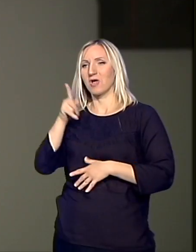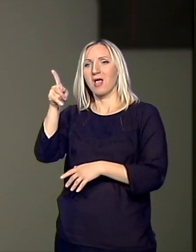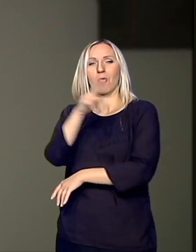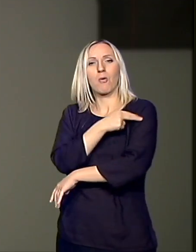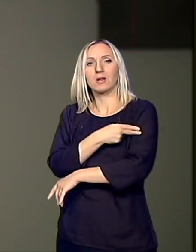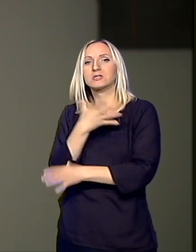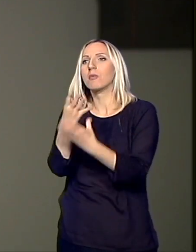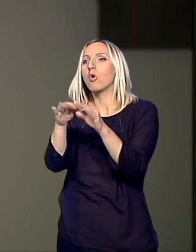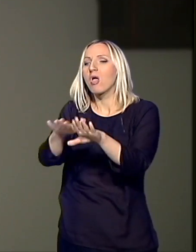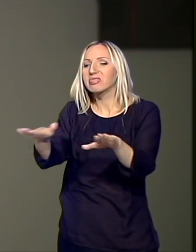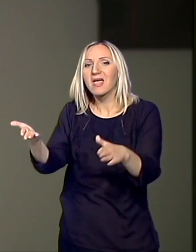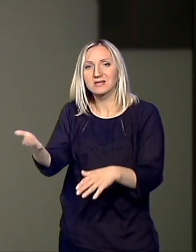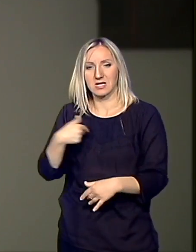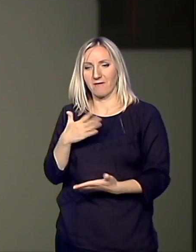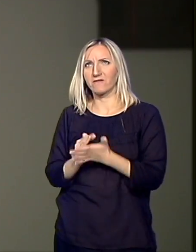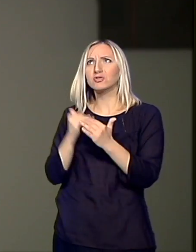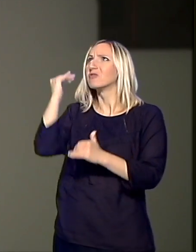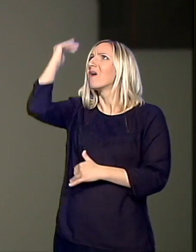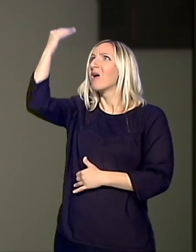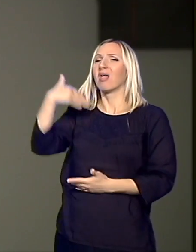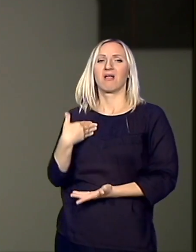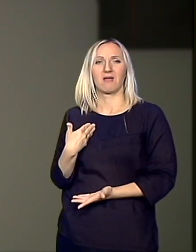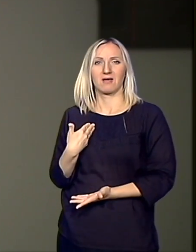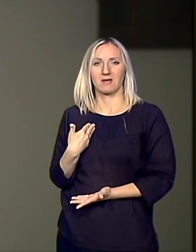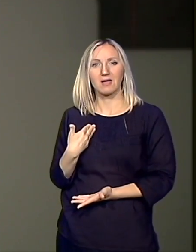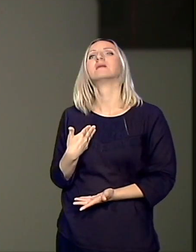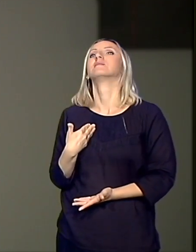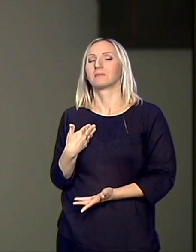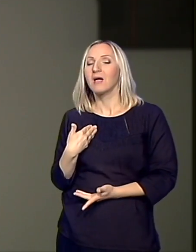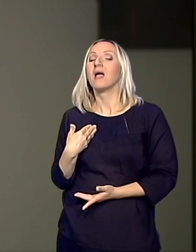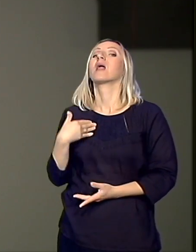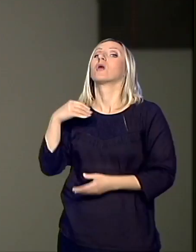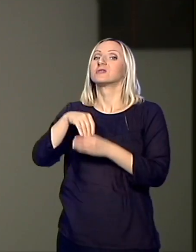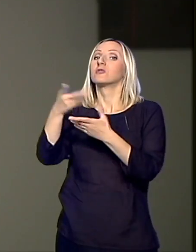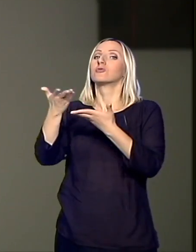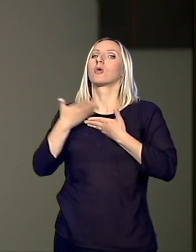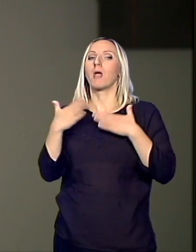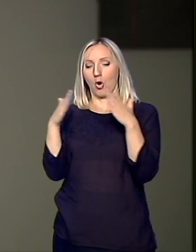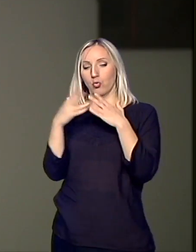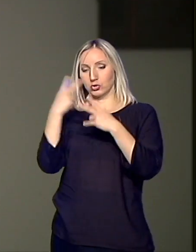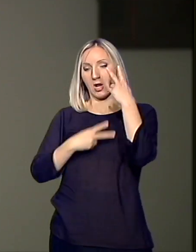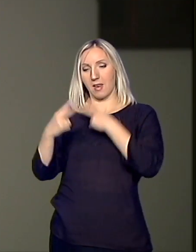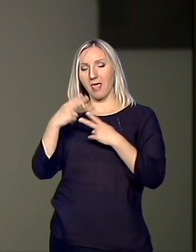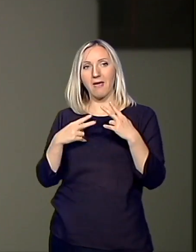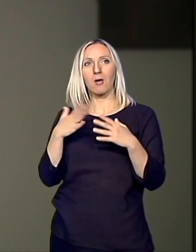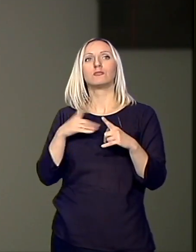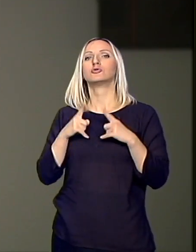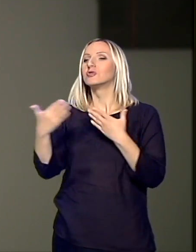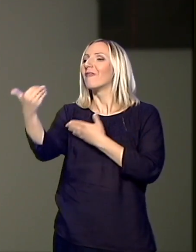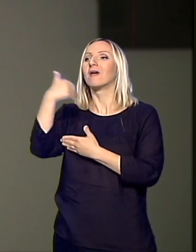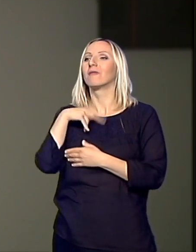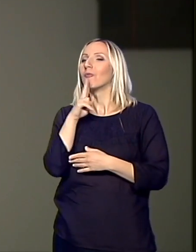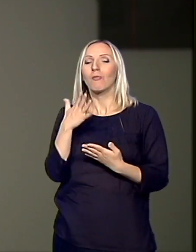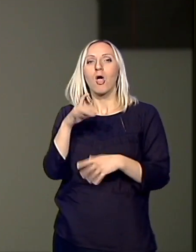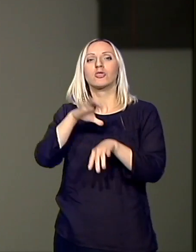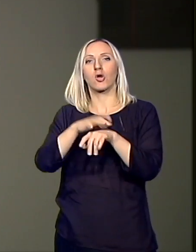tamo je mnogo dece, on je već odrastao čovek. I on dobija zapravo kućnu negu, u njegov život ulazi doktorka